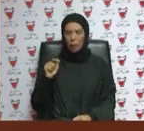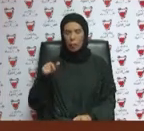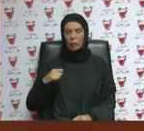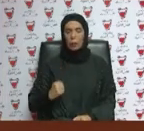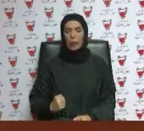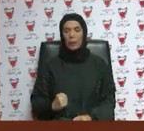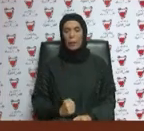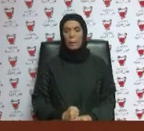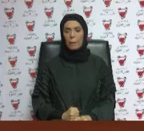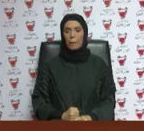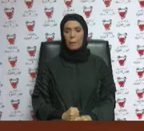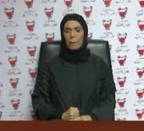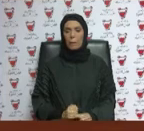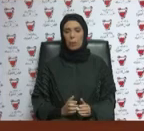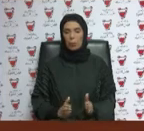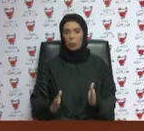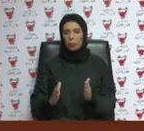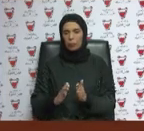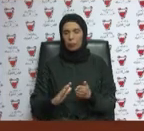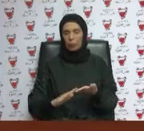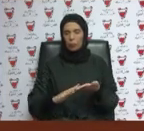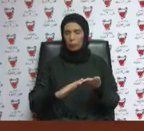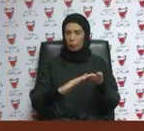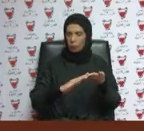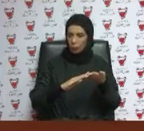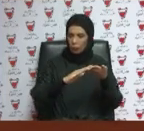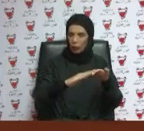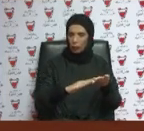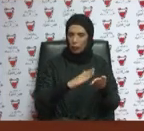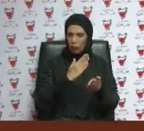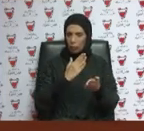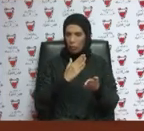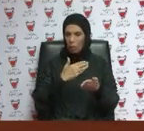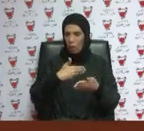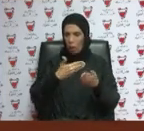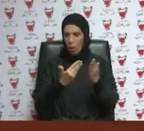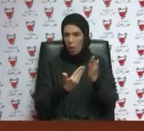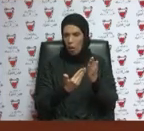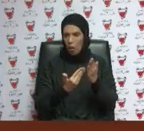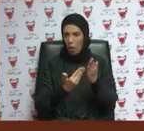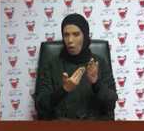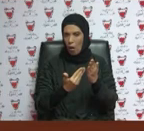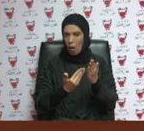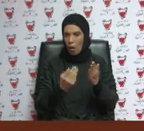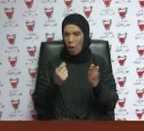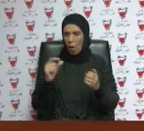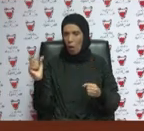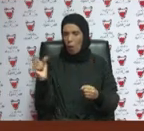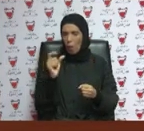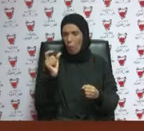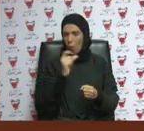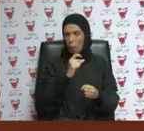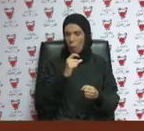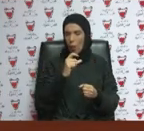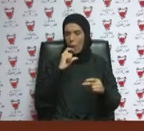ومثل ما نعرف أن هناك حزمة للمساعدات مثل إلغاء فوائد البنوك وإلغاء الكهرباء